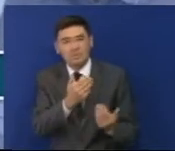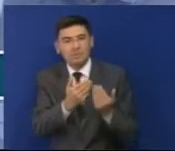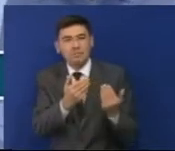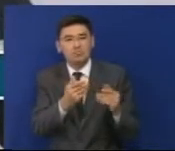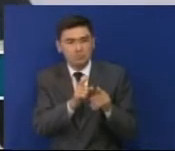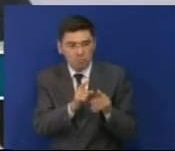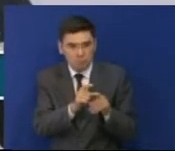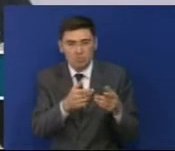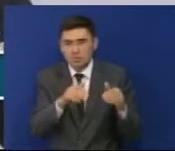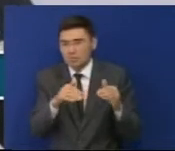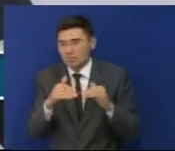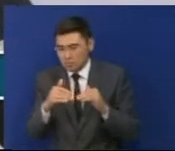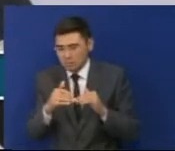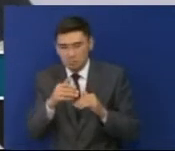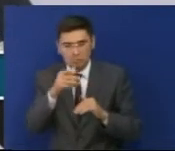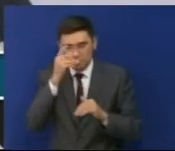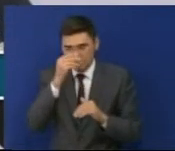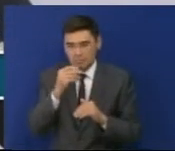қабылдауда.